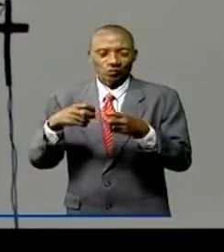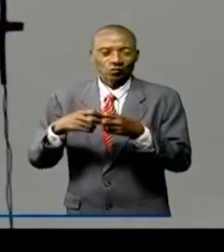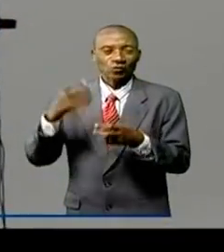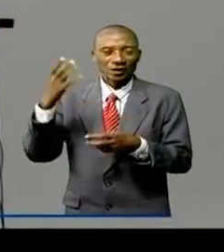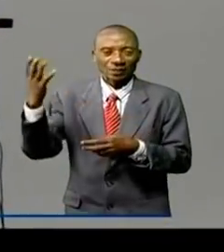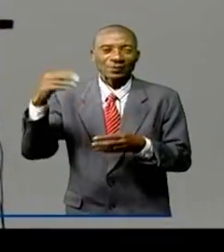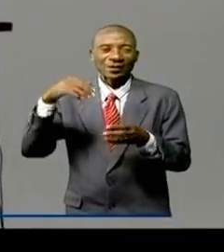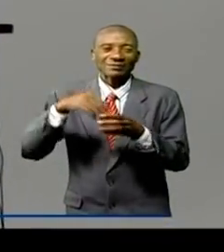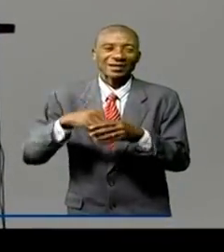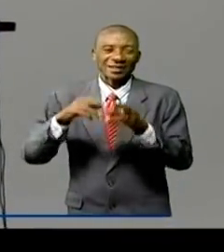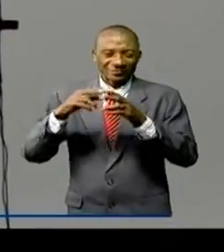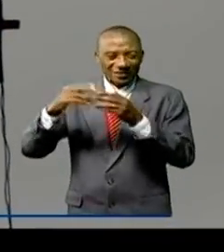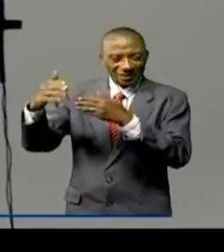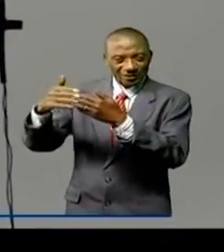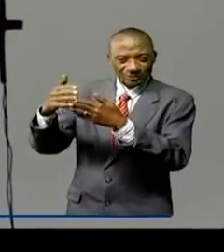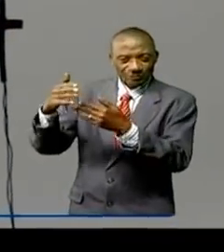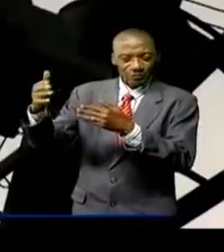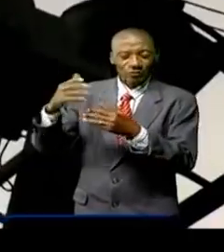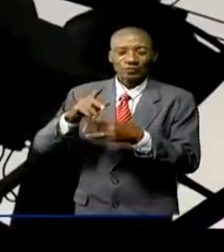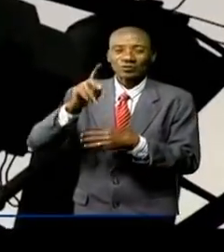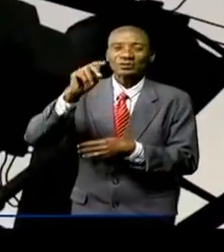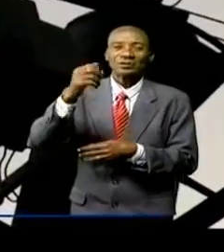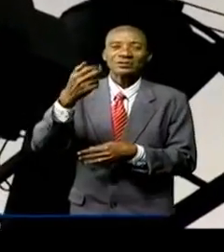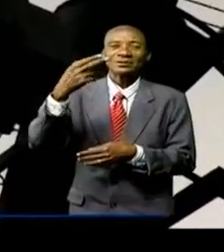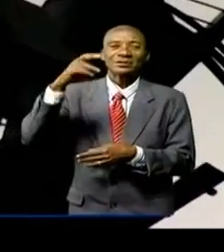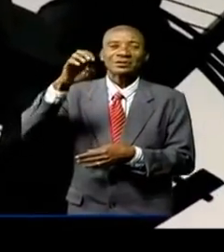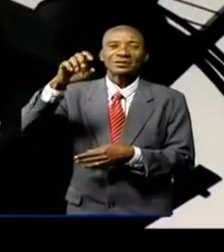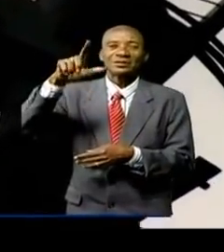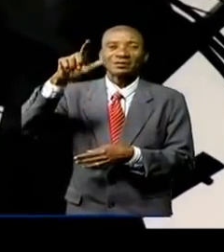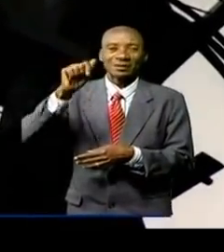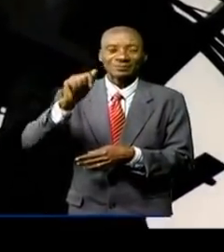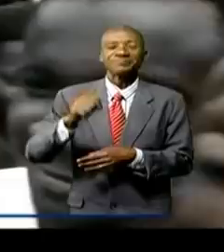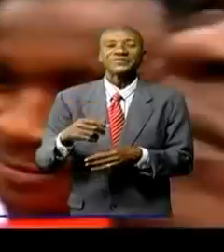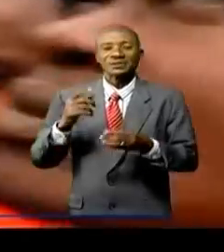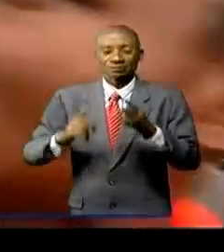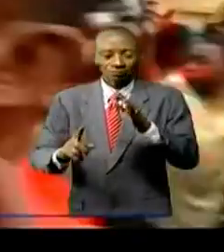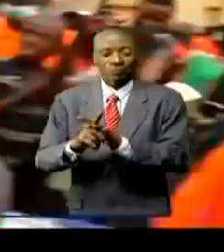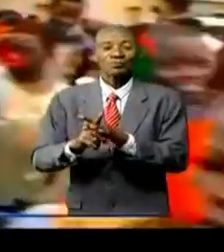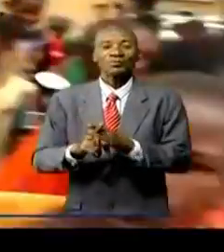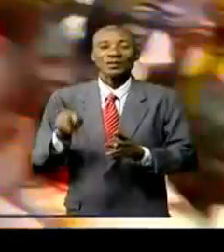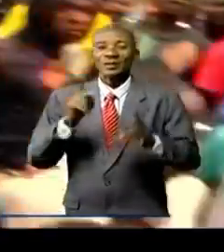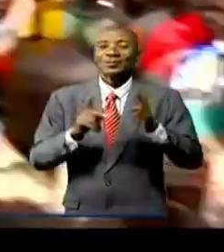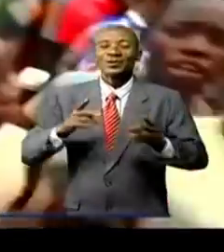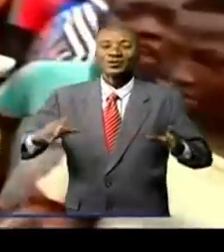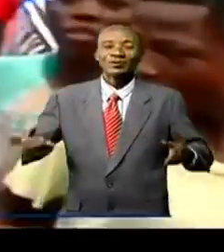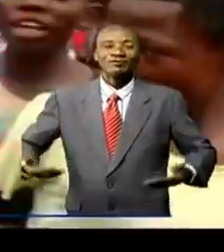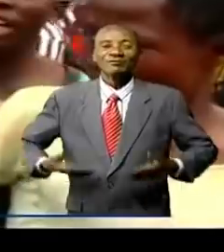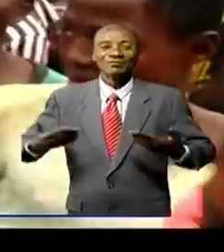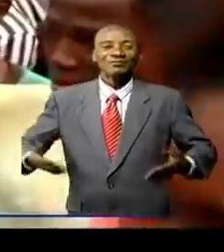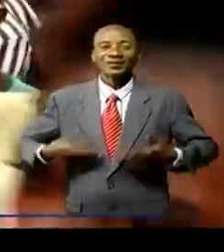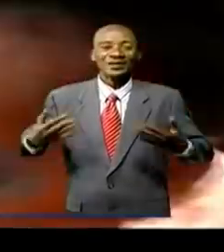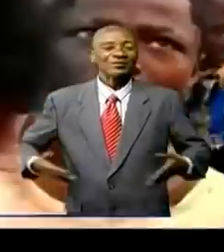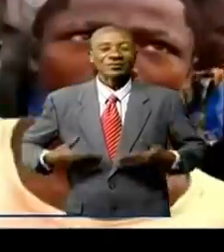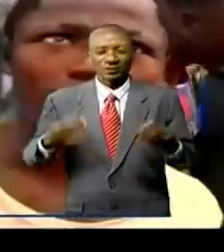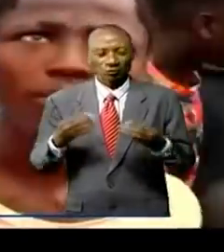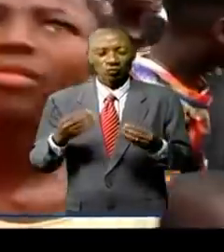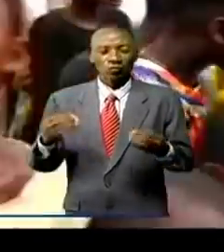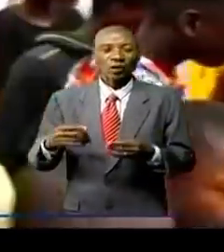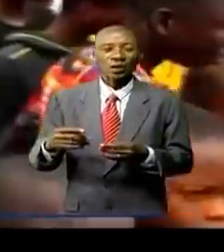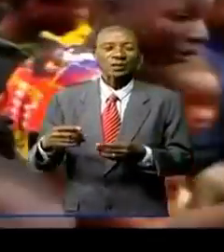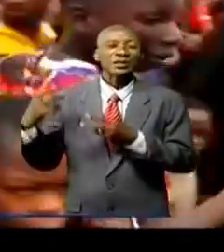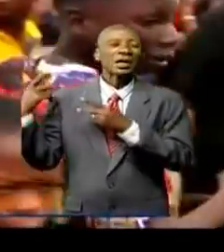provincial s'est dépensé pour sa mise en service. Du coup, cela fait pour la population restée longtemps privée du courant, pourtant facteur